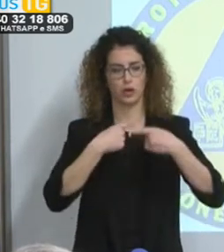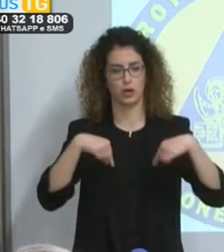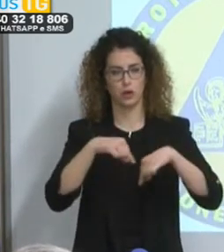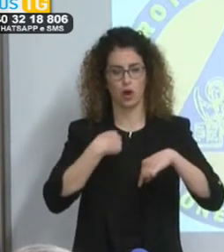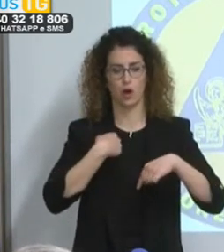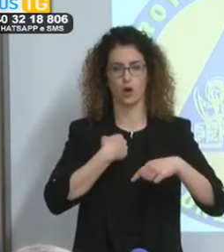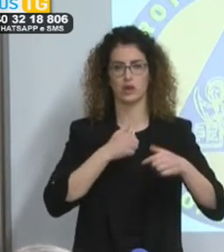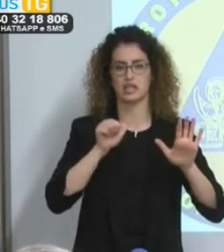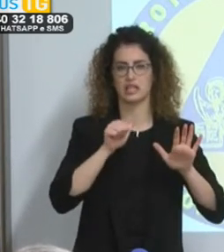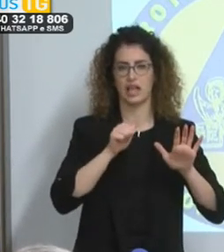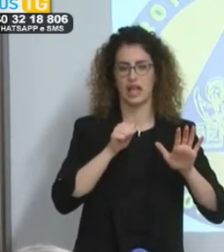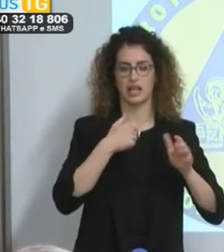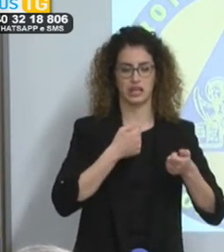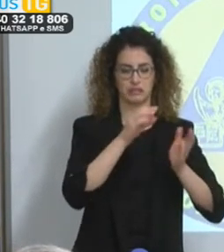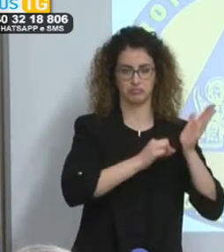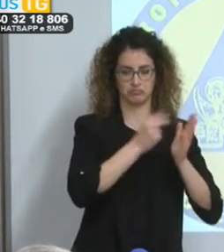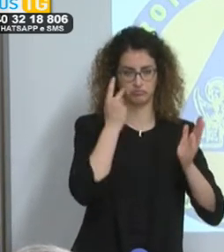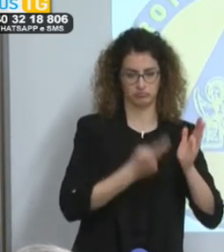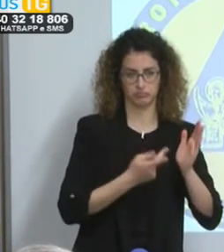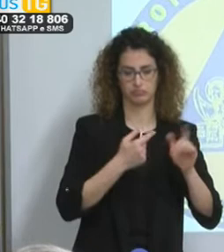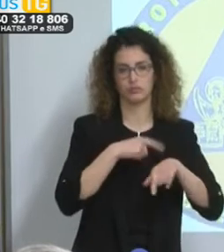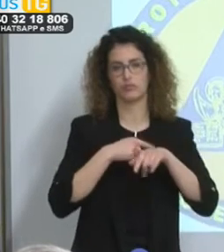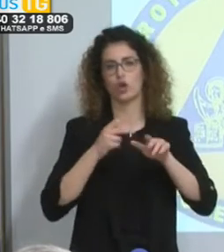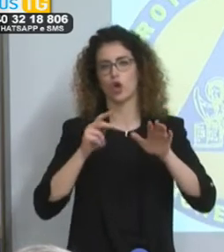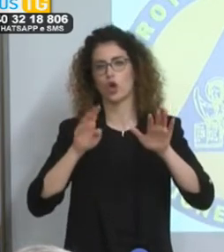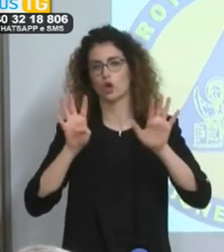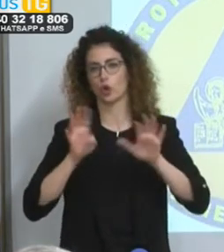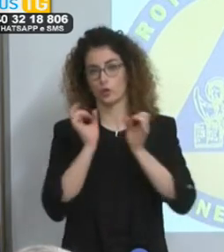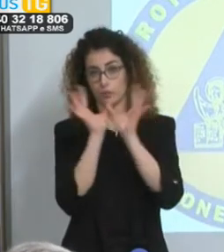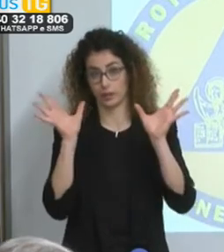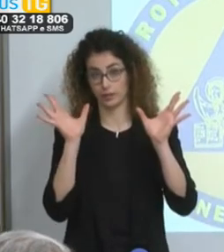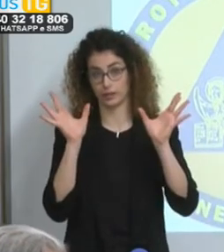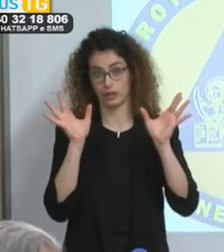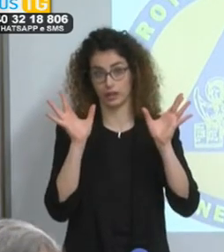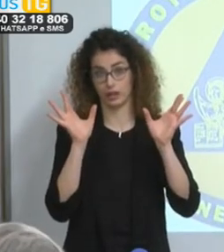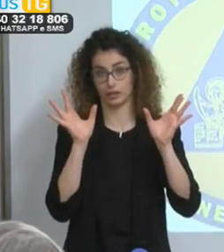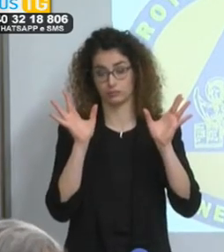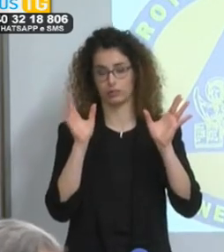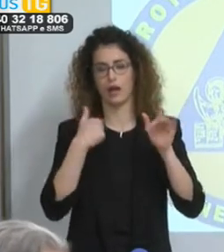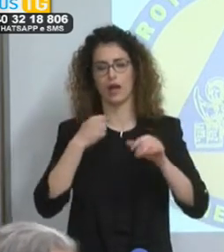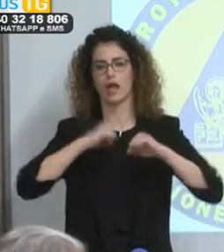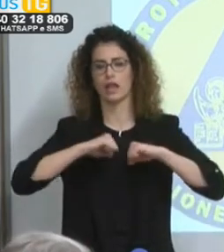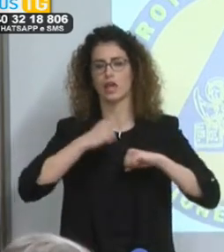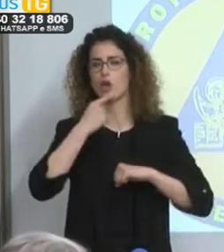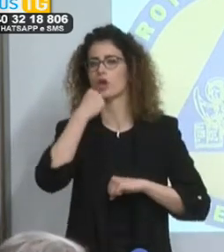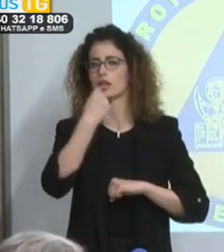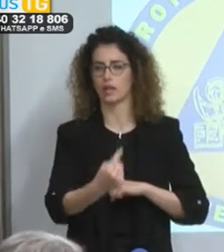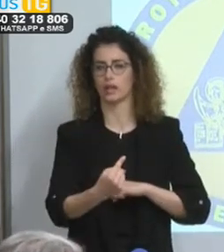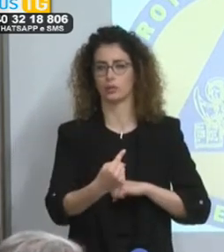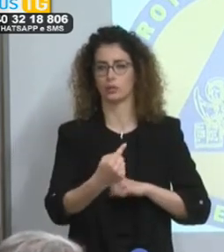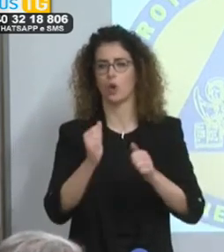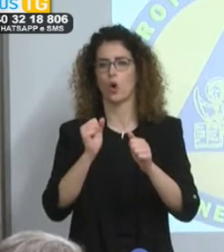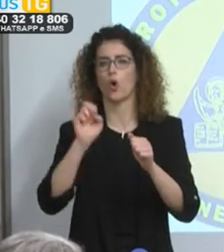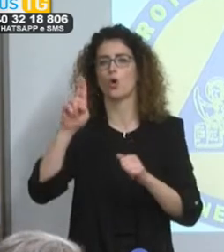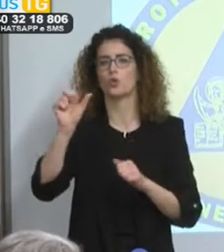visto il bollettino, alle 9 e questa mattina hanno dato comunicazione di come nelle diverse